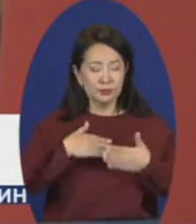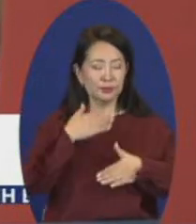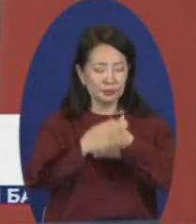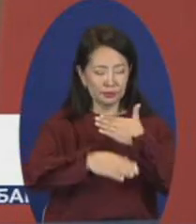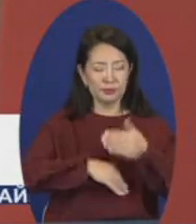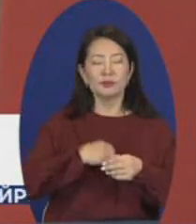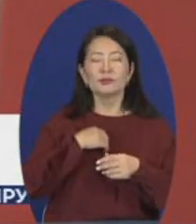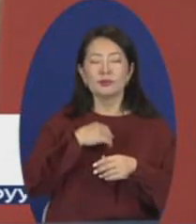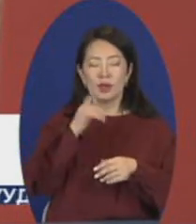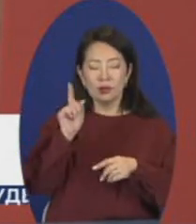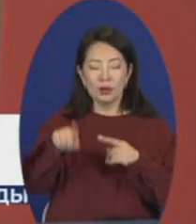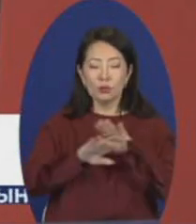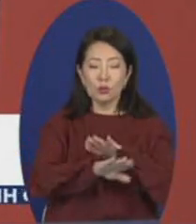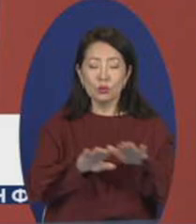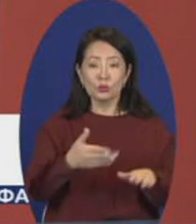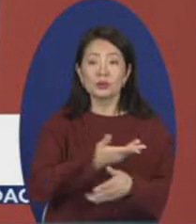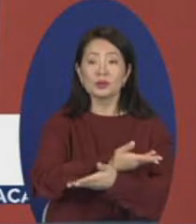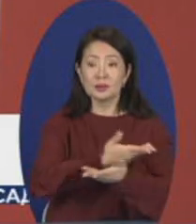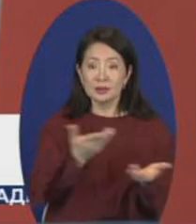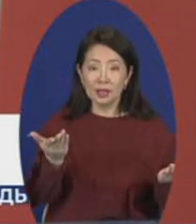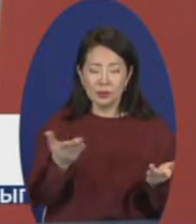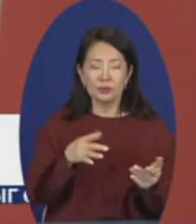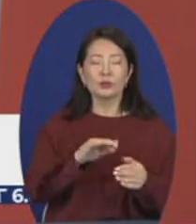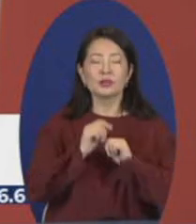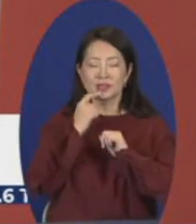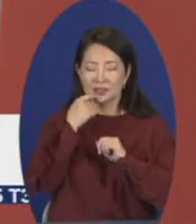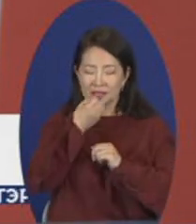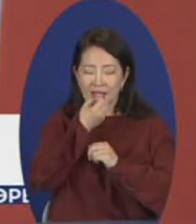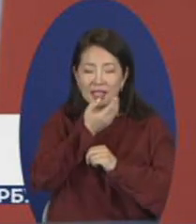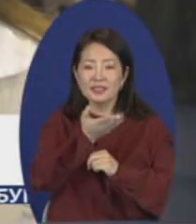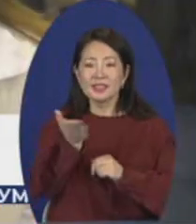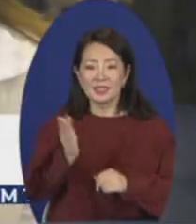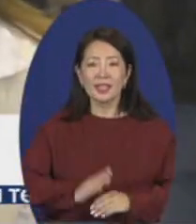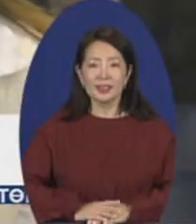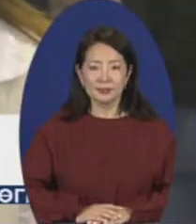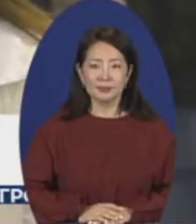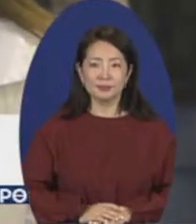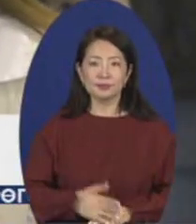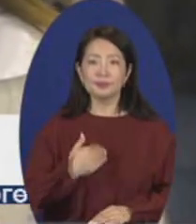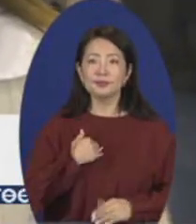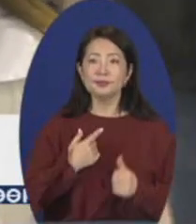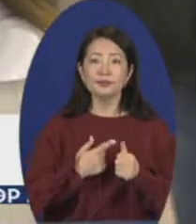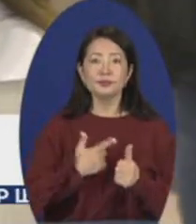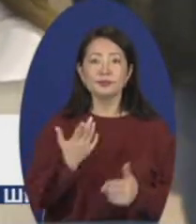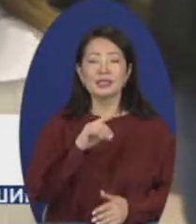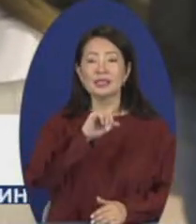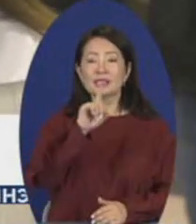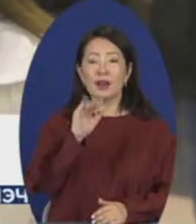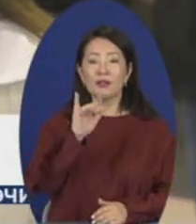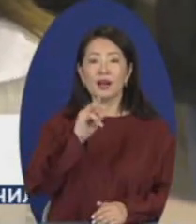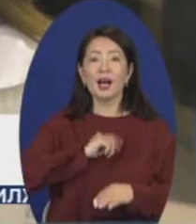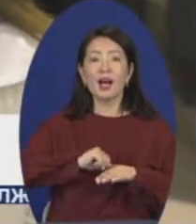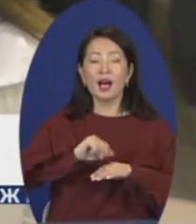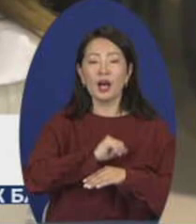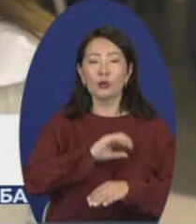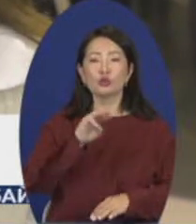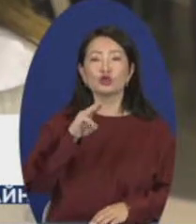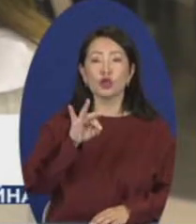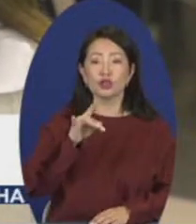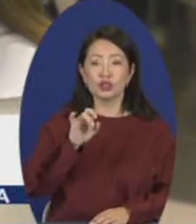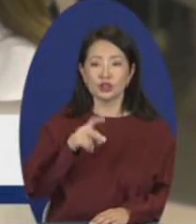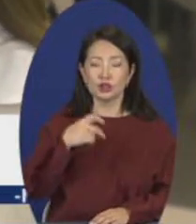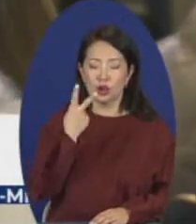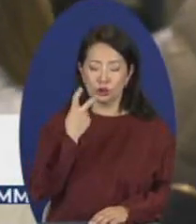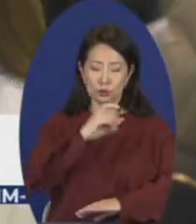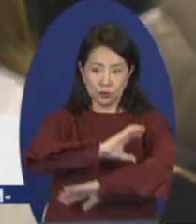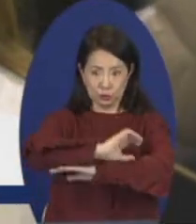явахыг эрхэм хүүхдүүддээ эрхэмлэн захихыг хүсэж байна. Би Захаан аймгийн Тосон Цингэл сумын ерөнхий боловсролын 2 дугаар сургуулийг